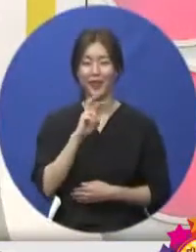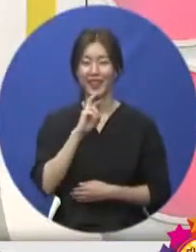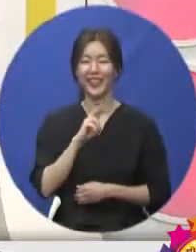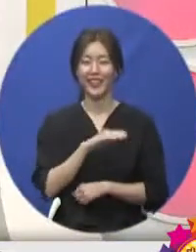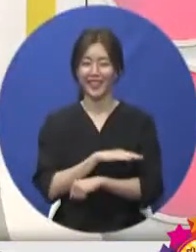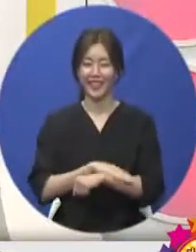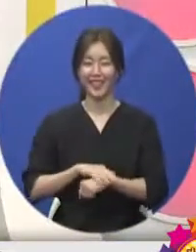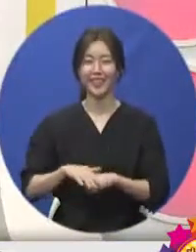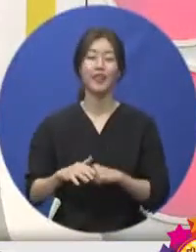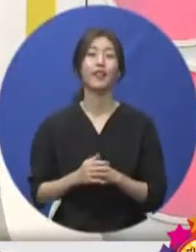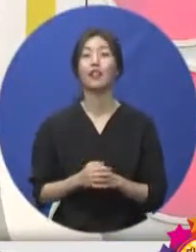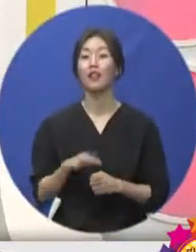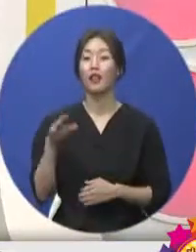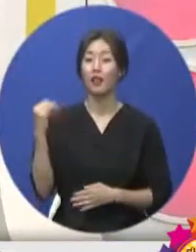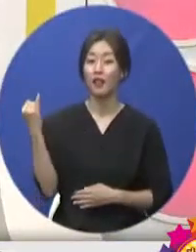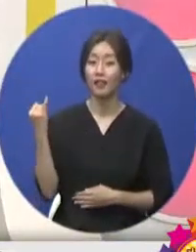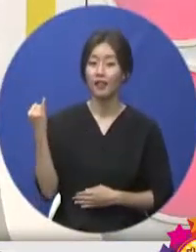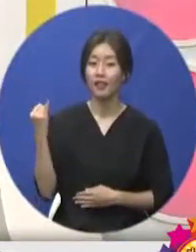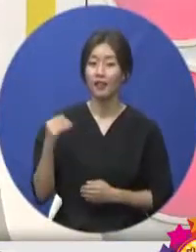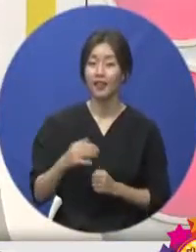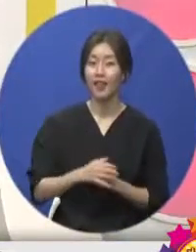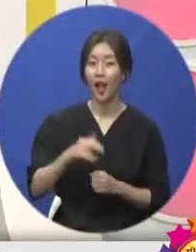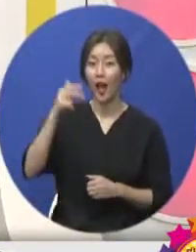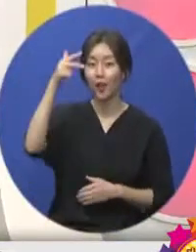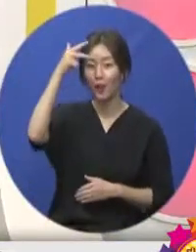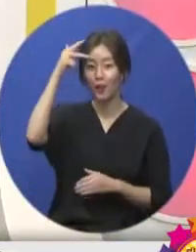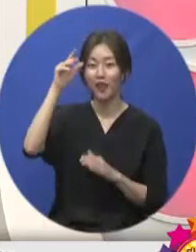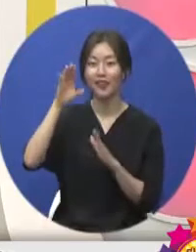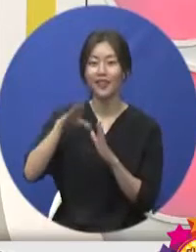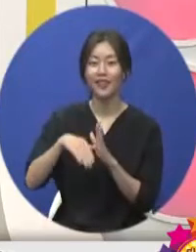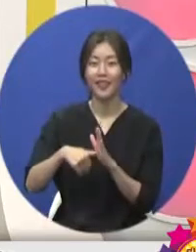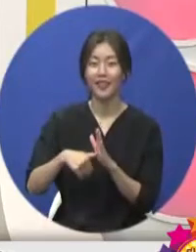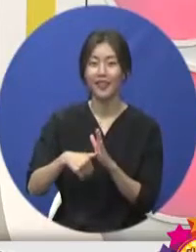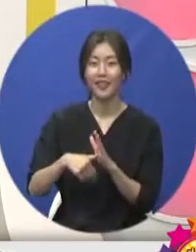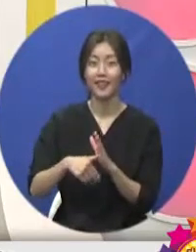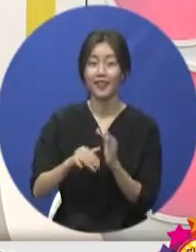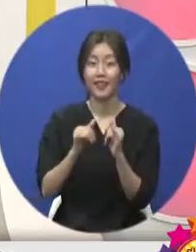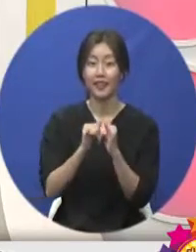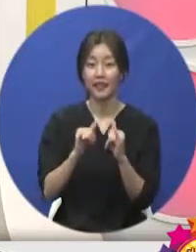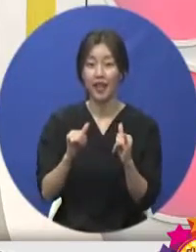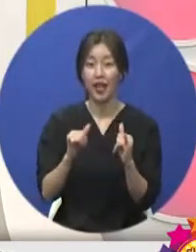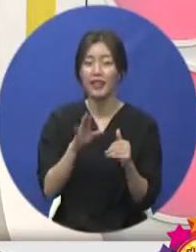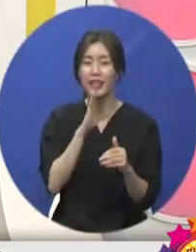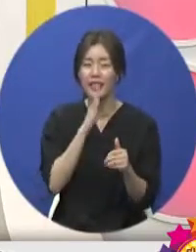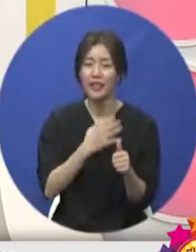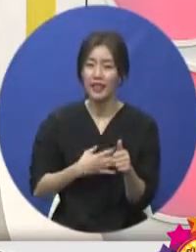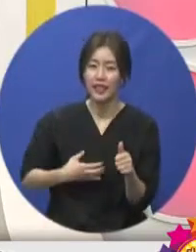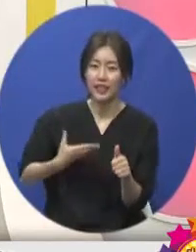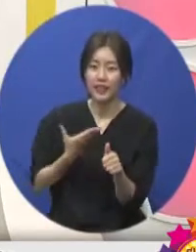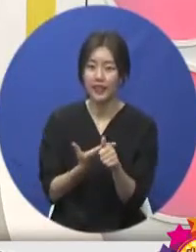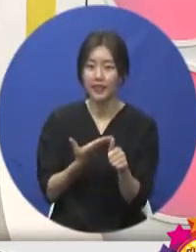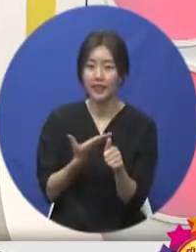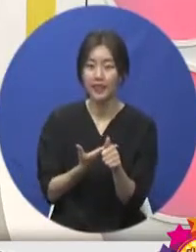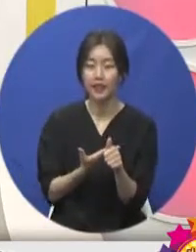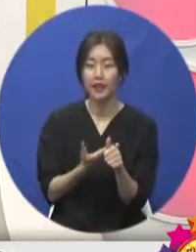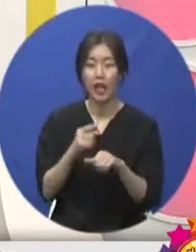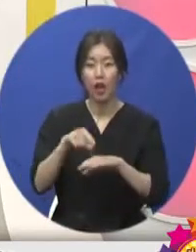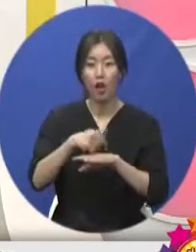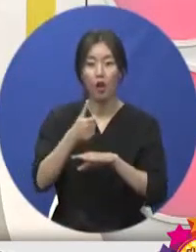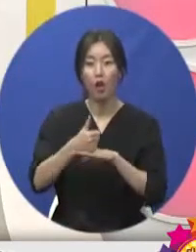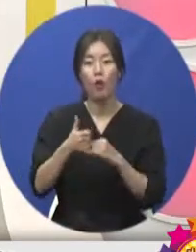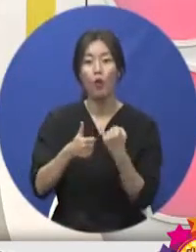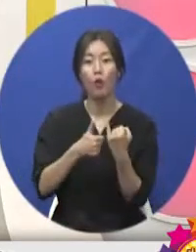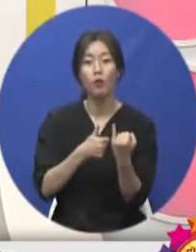들었습니다. 여정희 씨. 네. 조선시대 그 사람을 많이 진짜 괴롭혔던 그 왕비는 누군지 알아요? 아까 그랬잖아요.